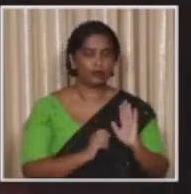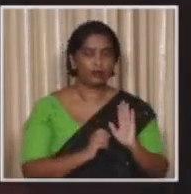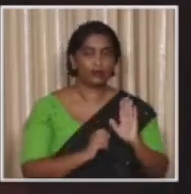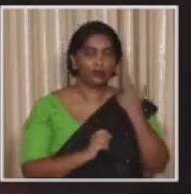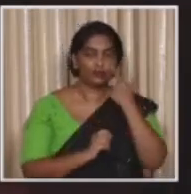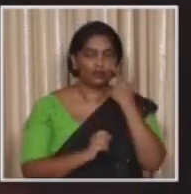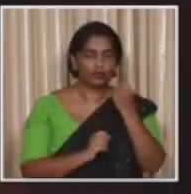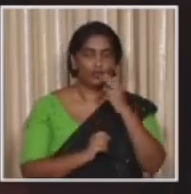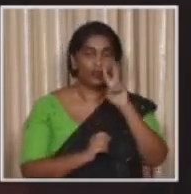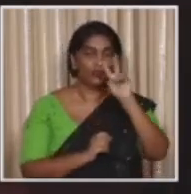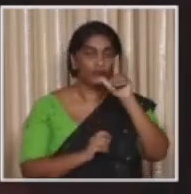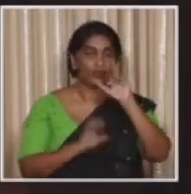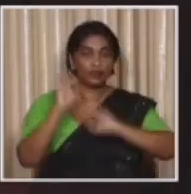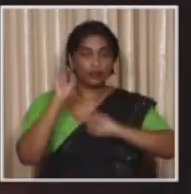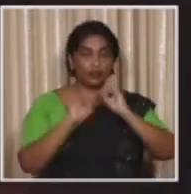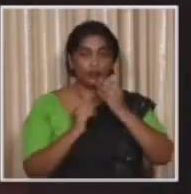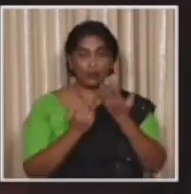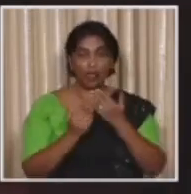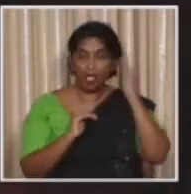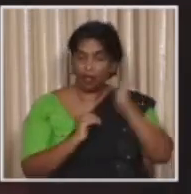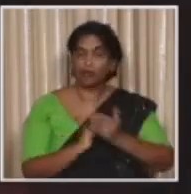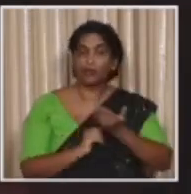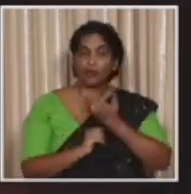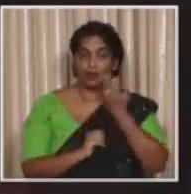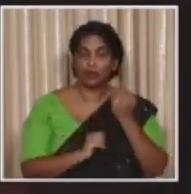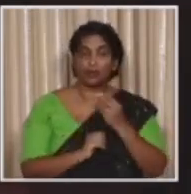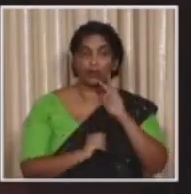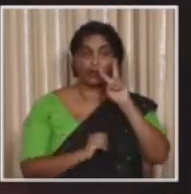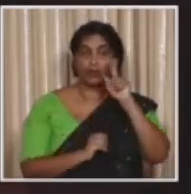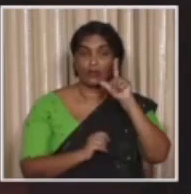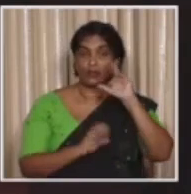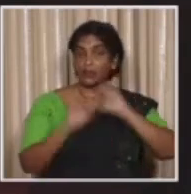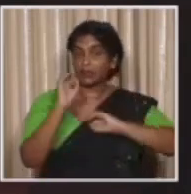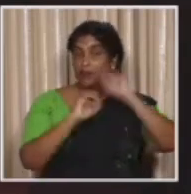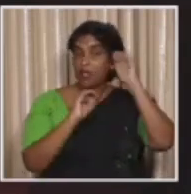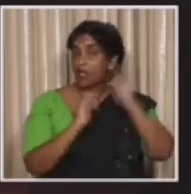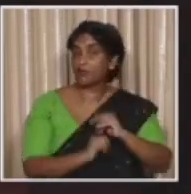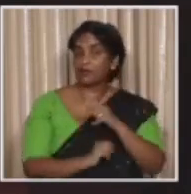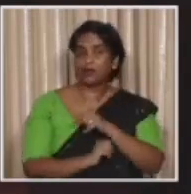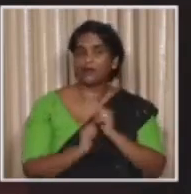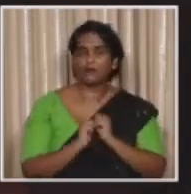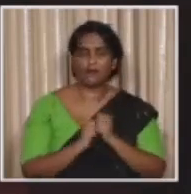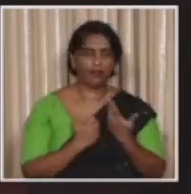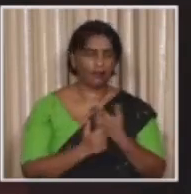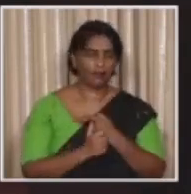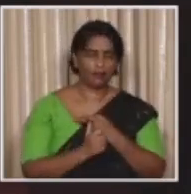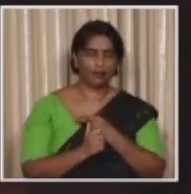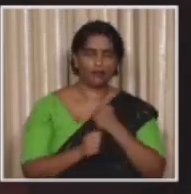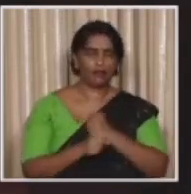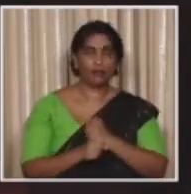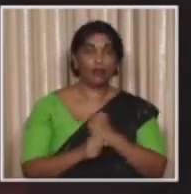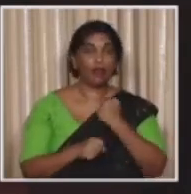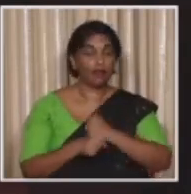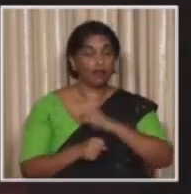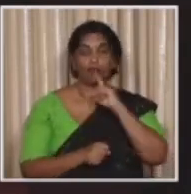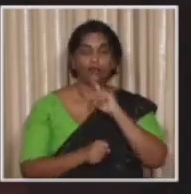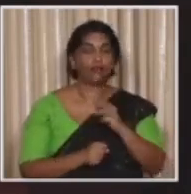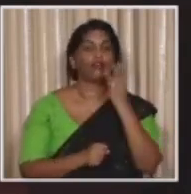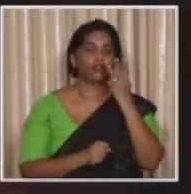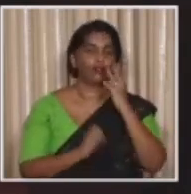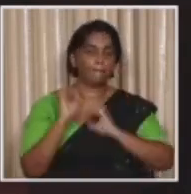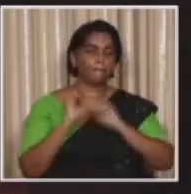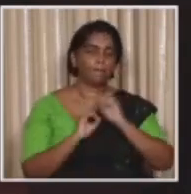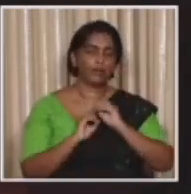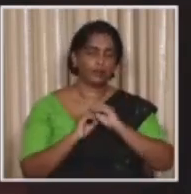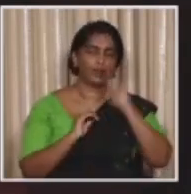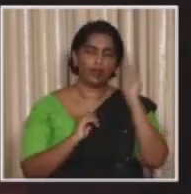සමාවෙන්න 27%කින් අඩු කරන්න පුළුවන්කම තියෙද්දි 27%කින් විදුලි බිල අඩු කරන්නට අවශ්‍යතාවය නැහැ ආණ්ඩුව කියන්නේ නැහැ 3%කින් තමයි